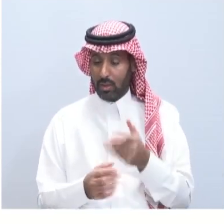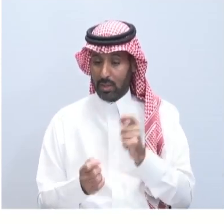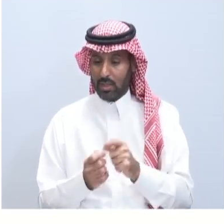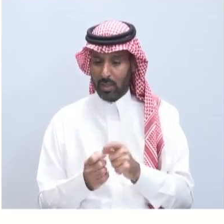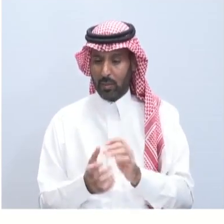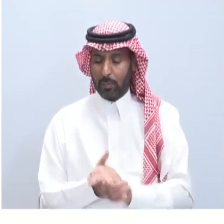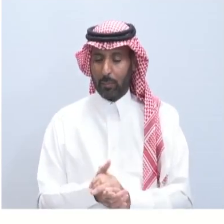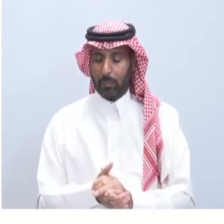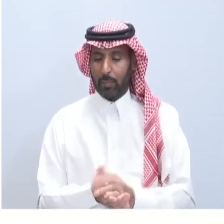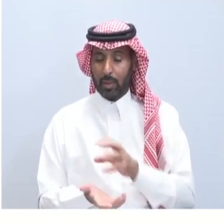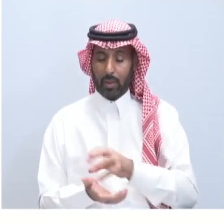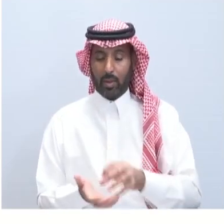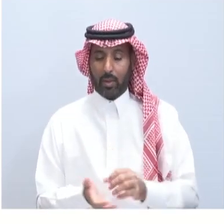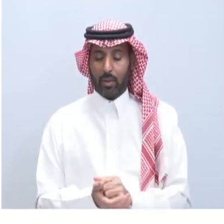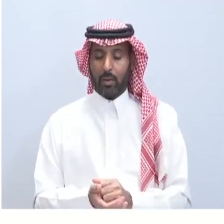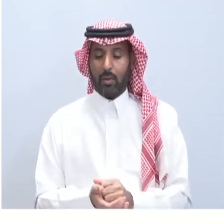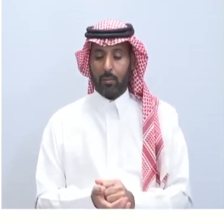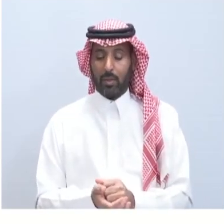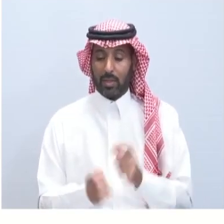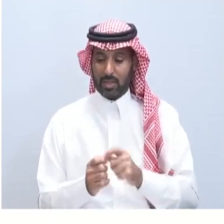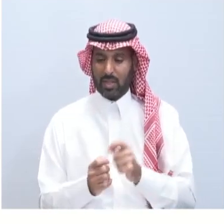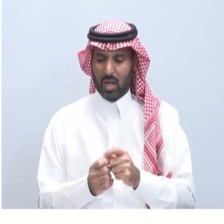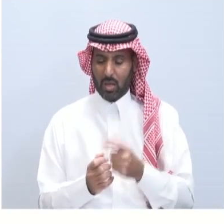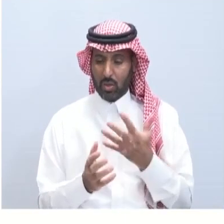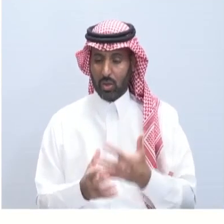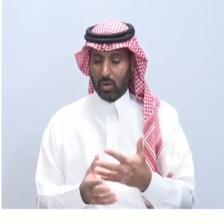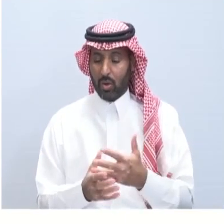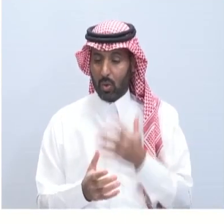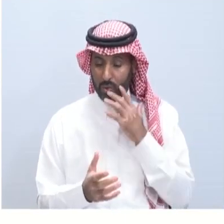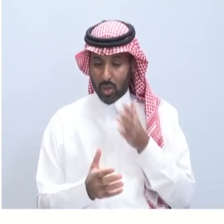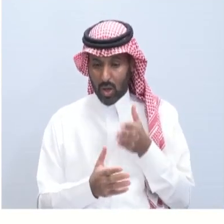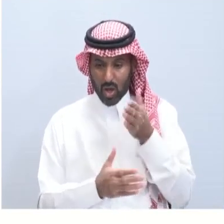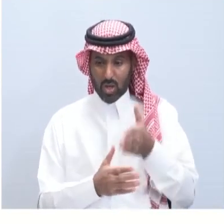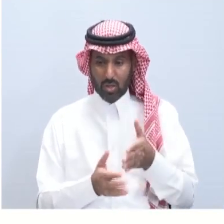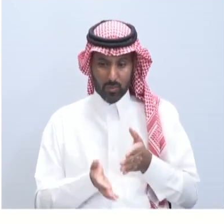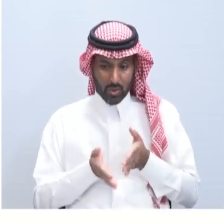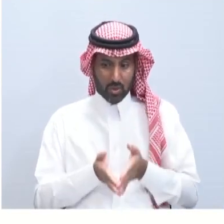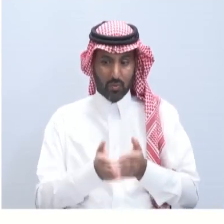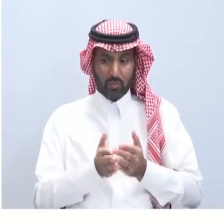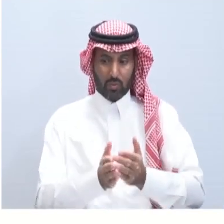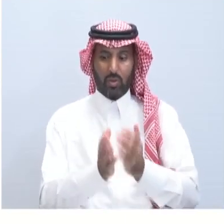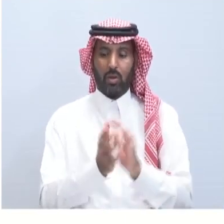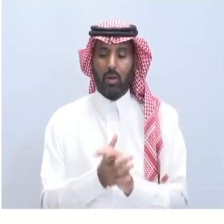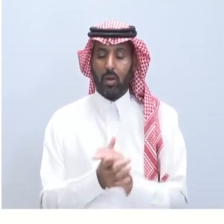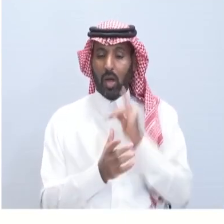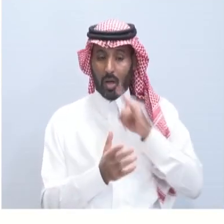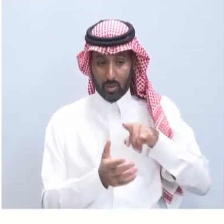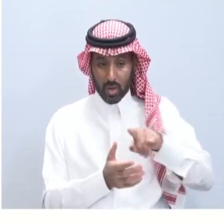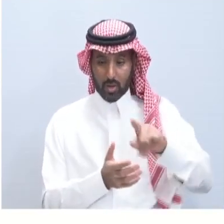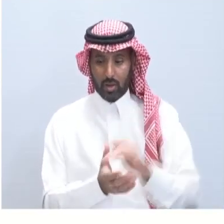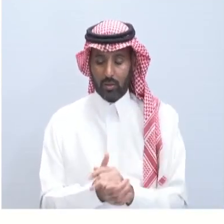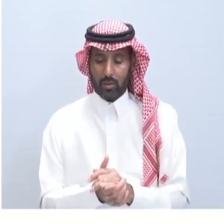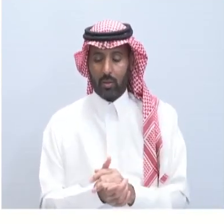الاستخدام الكثيف للطاقه مثل صناعه الثقيله ووسائل النقل الكبيره على سبيل المثال السفن الطائرات